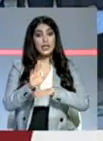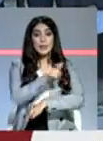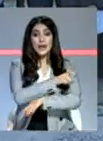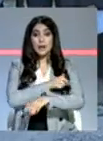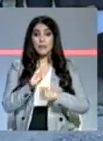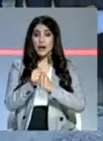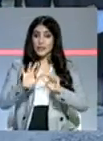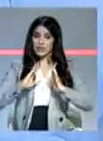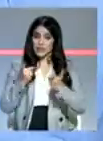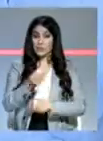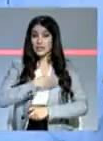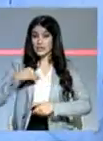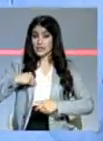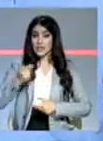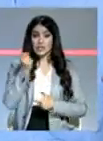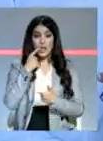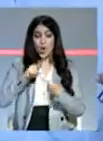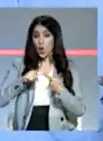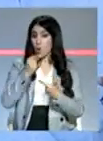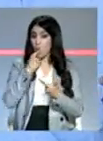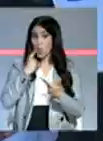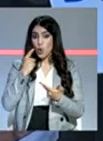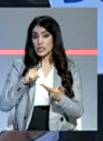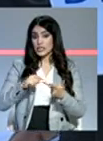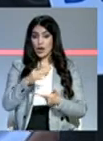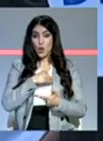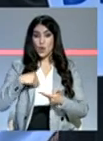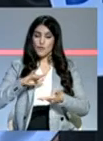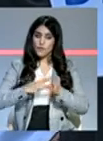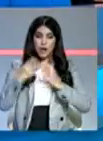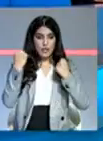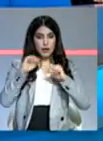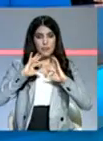للأطباء والصيادلة وأطباء الأسنان للصحة العمومية خلال الإضراب العام.